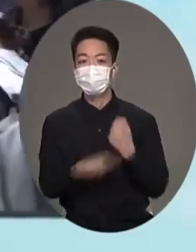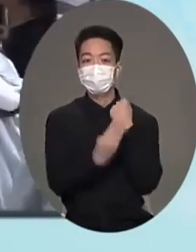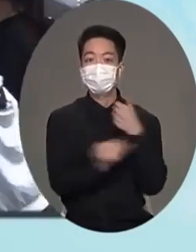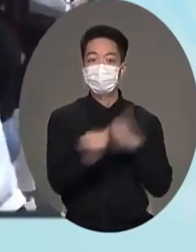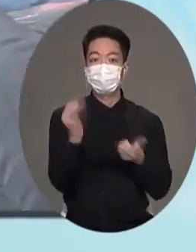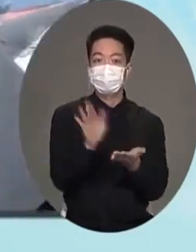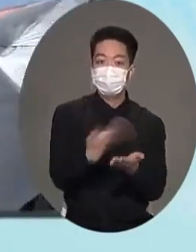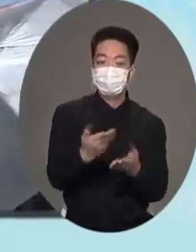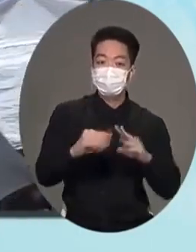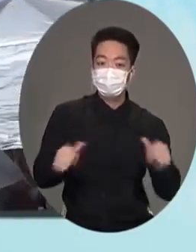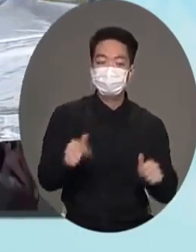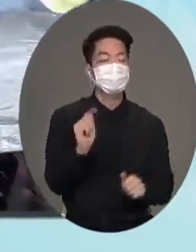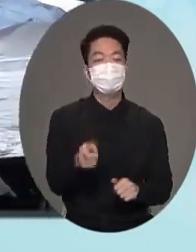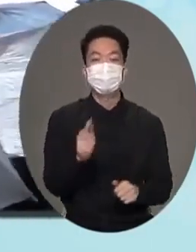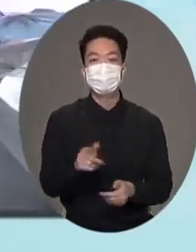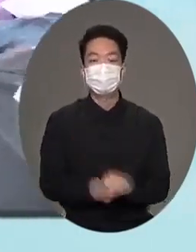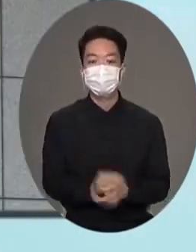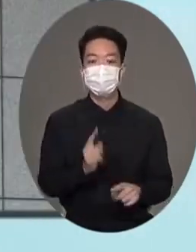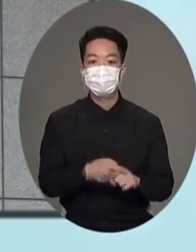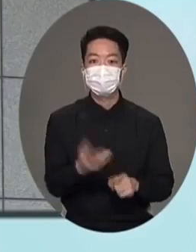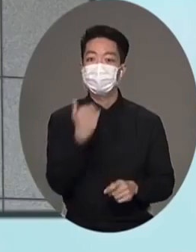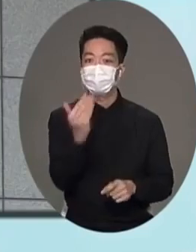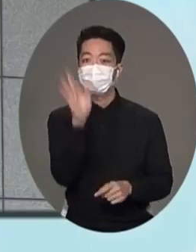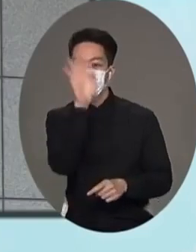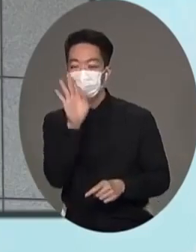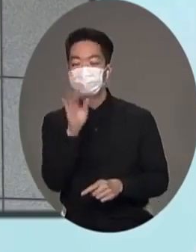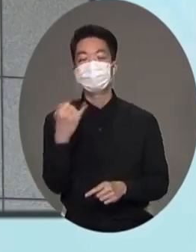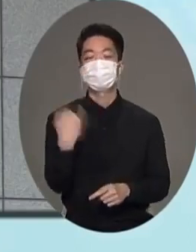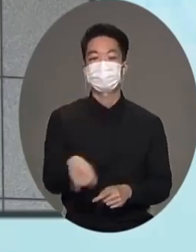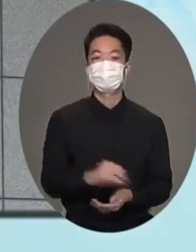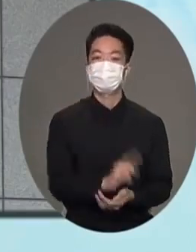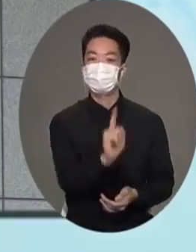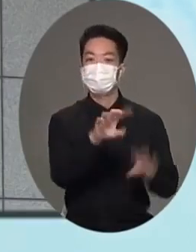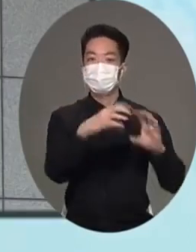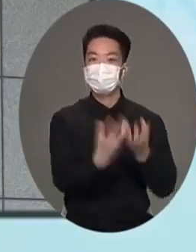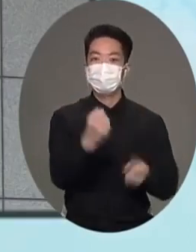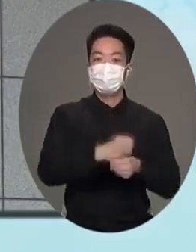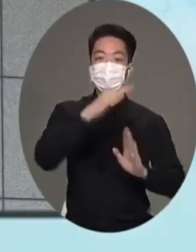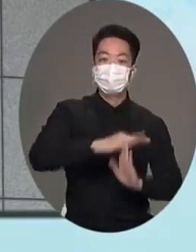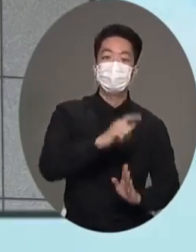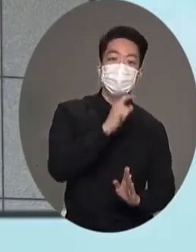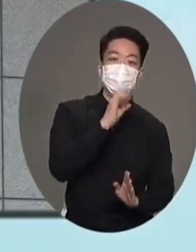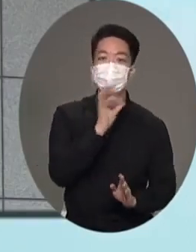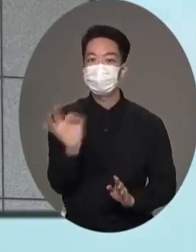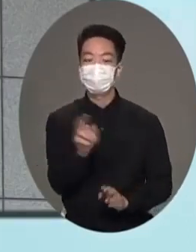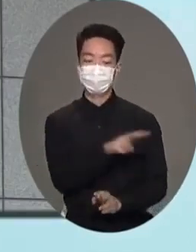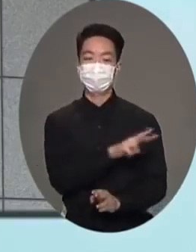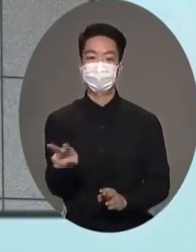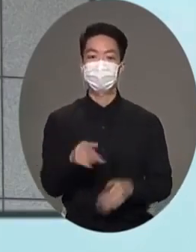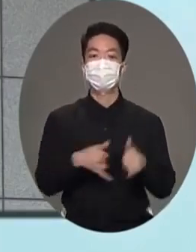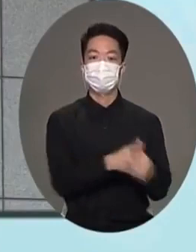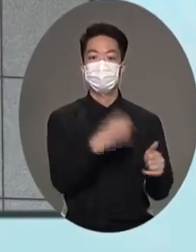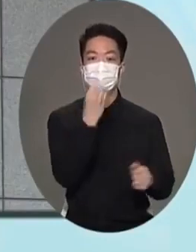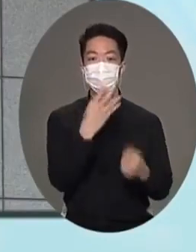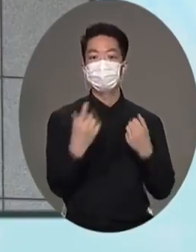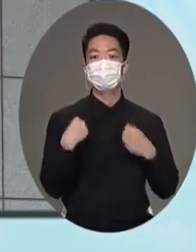都唔意味佢哋可以借此逃避罪责，不论相关组织系咪已经停止运作。 一定會嚴格按照